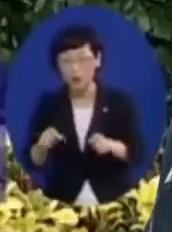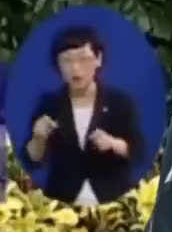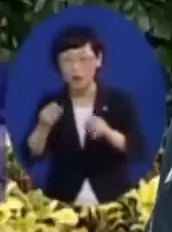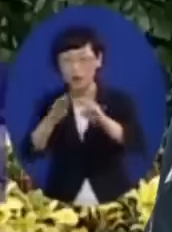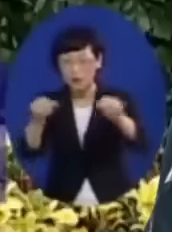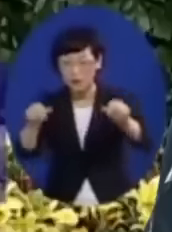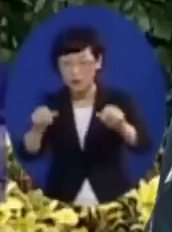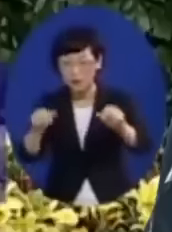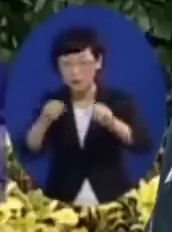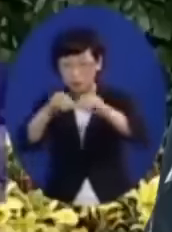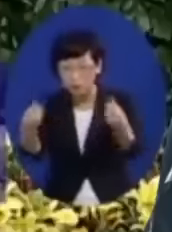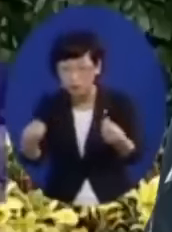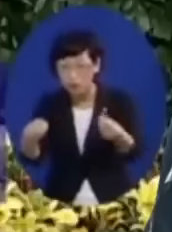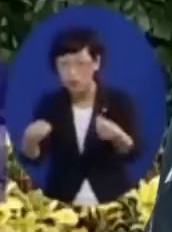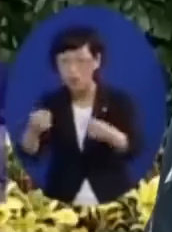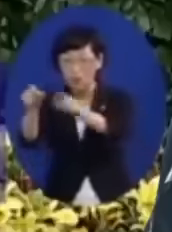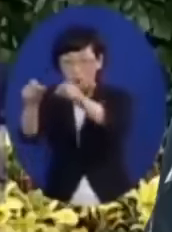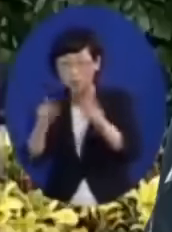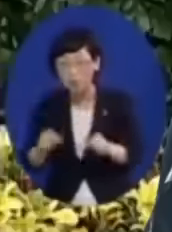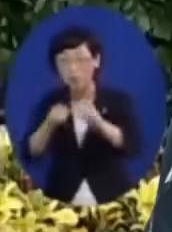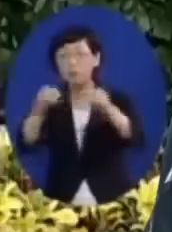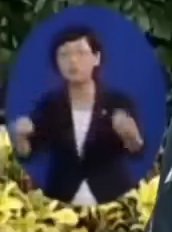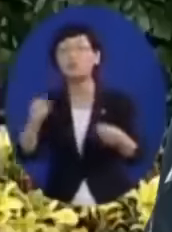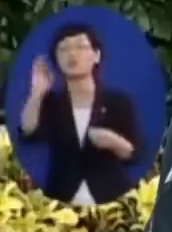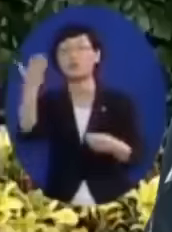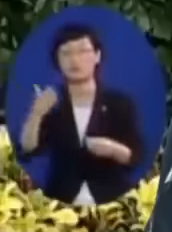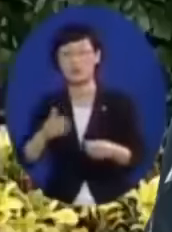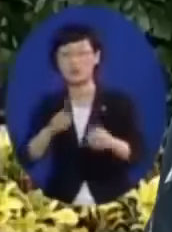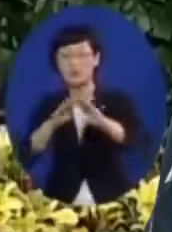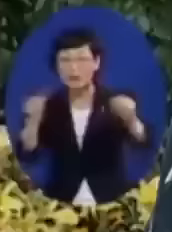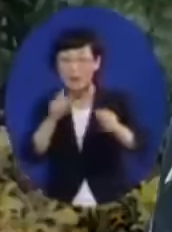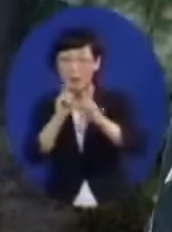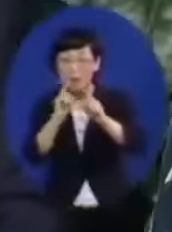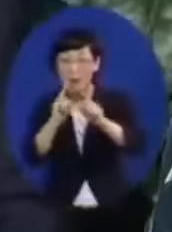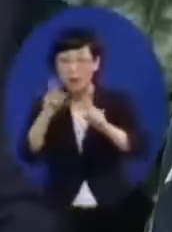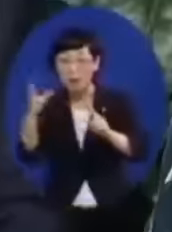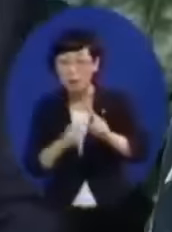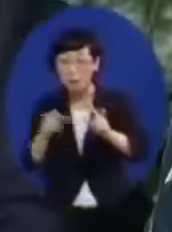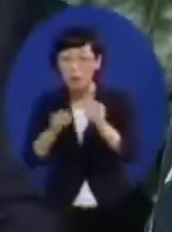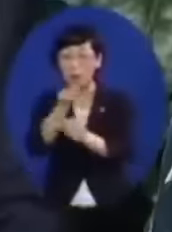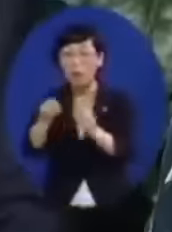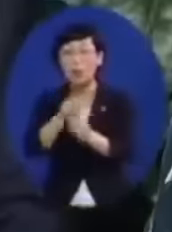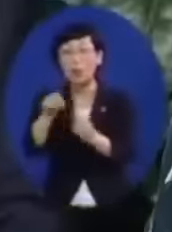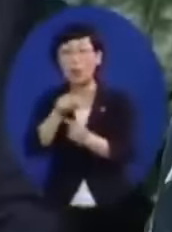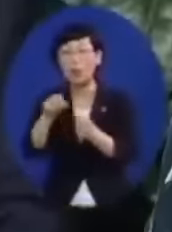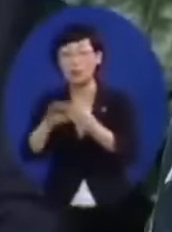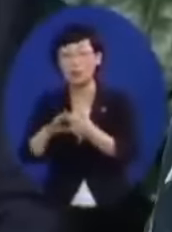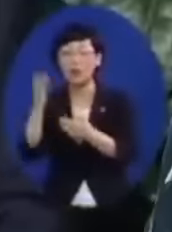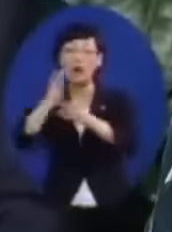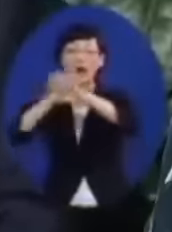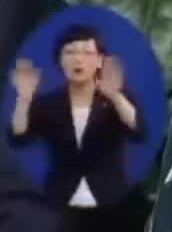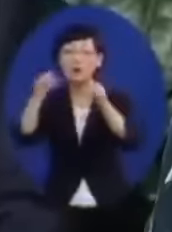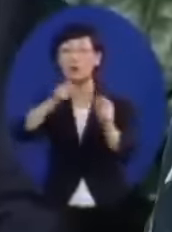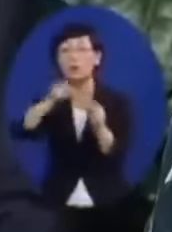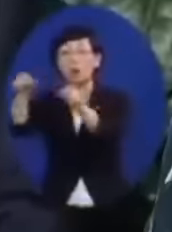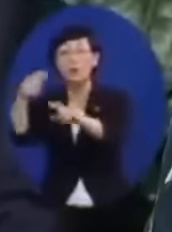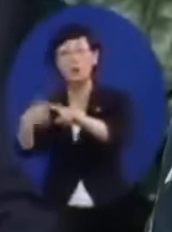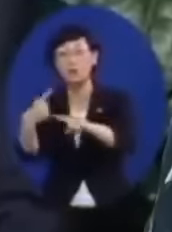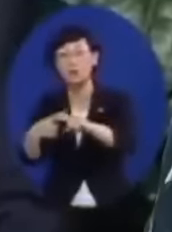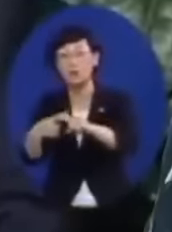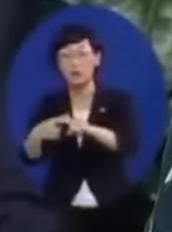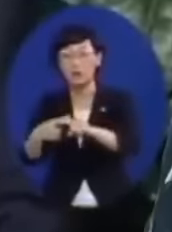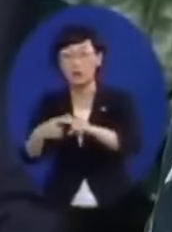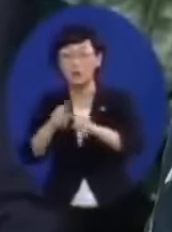무엇이든지 풀면 하늘에서도 풀리리라. 땅에서 말로서 매면 하늘에서도 매이고 말로서 풀면